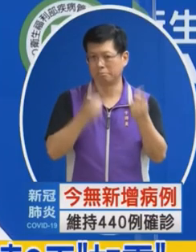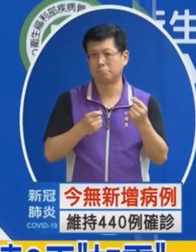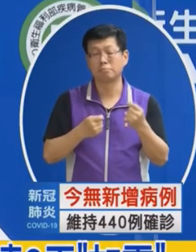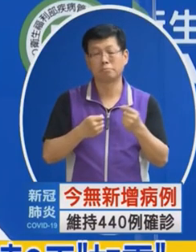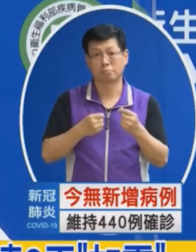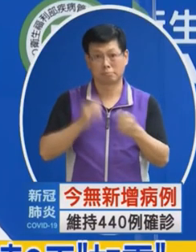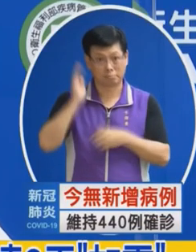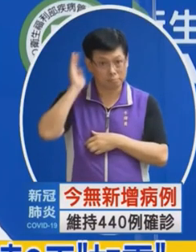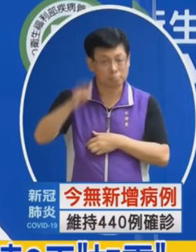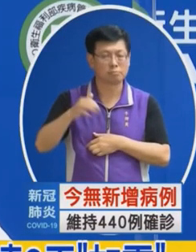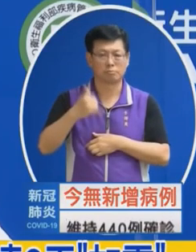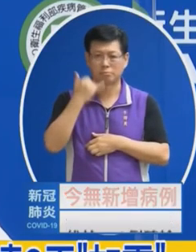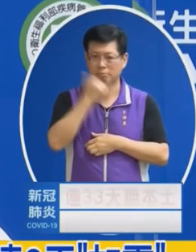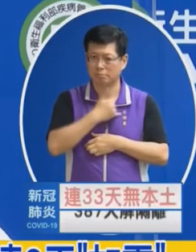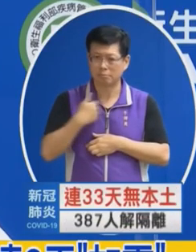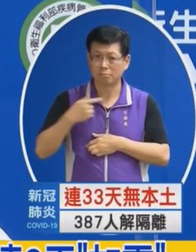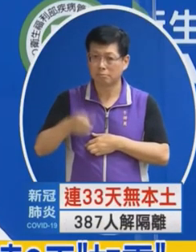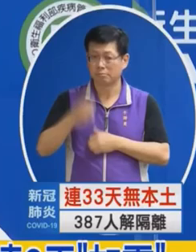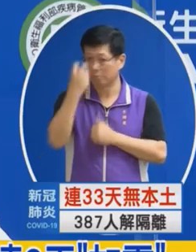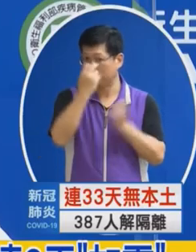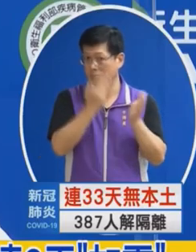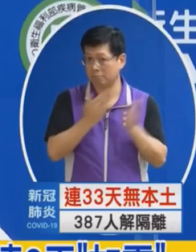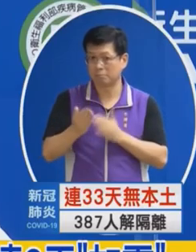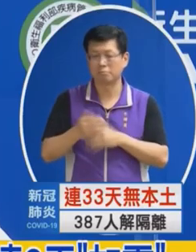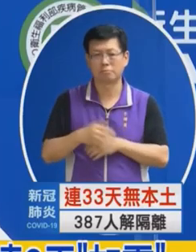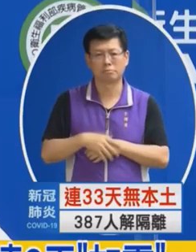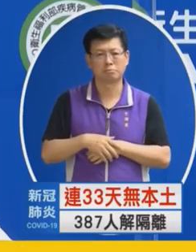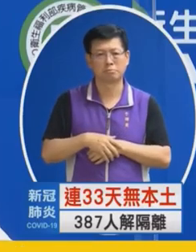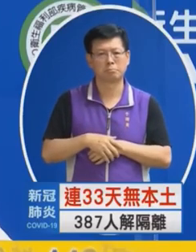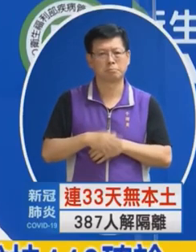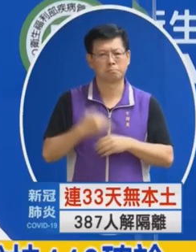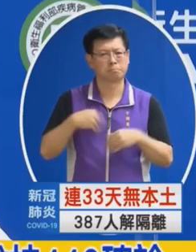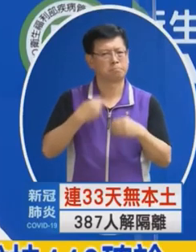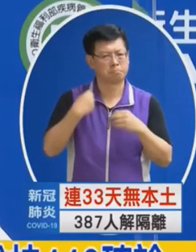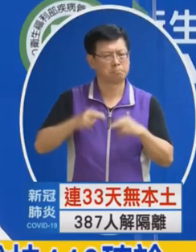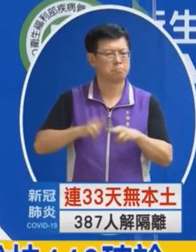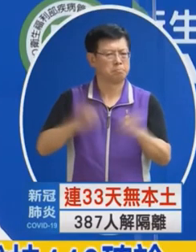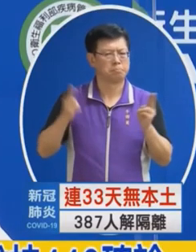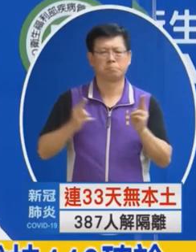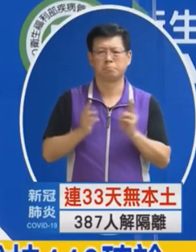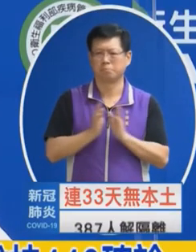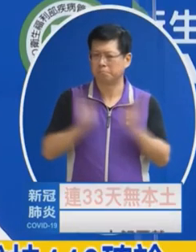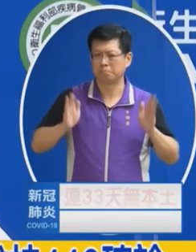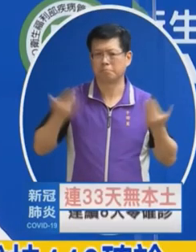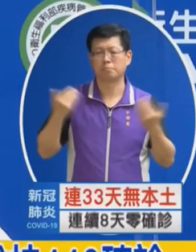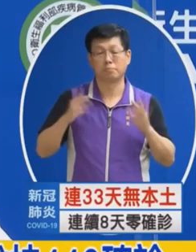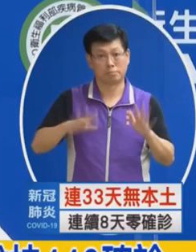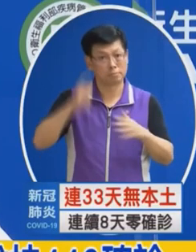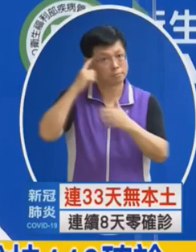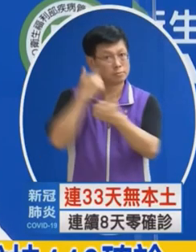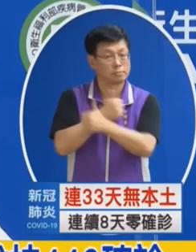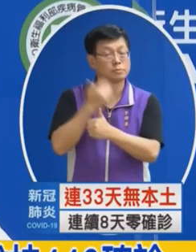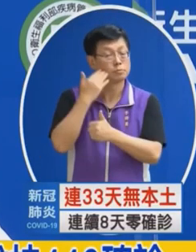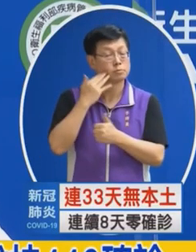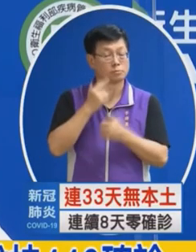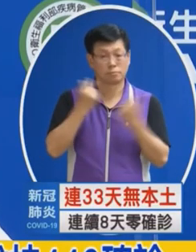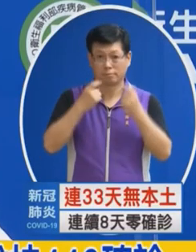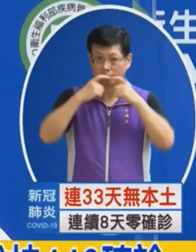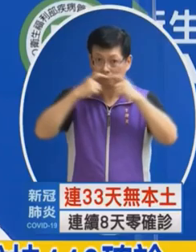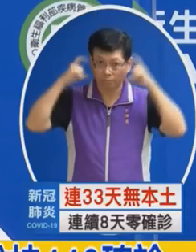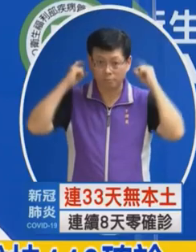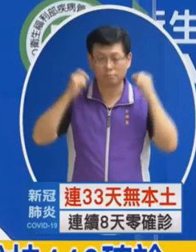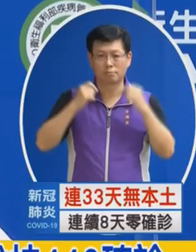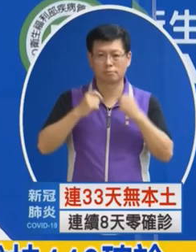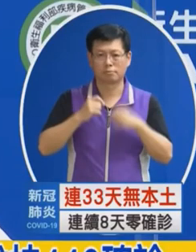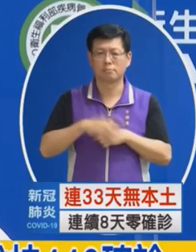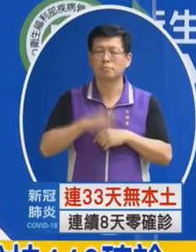但是未来整体在这样的一个管理上会走向更开放 好，那现在是有考虑我们对于口罩大